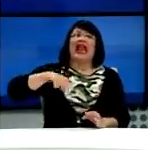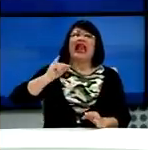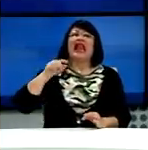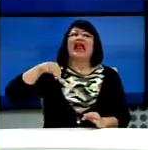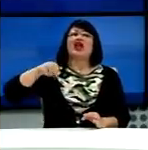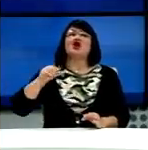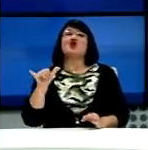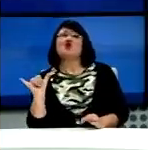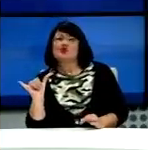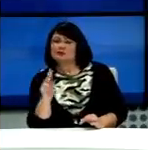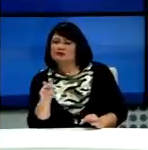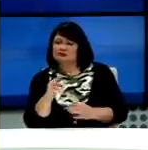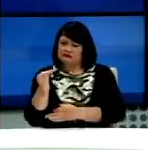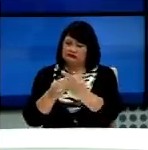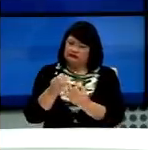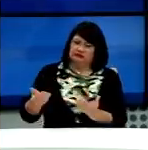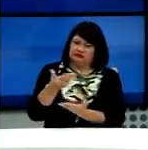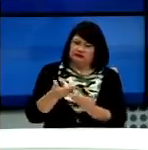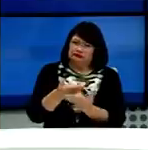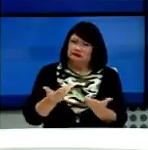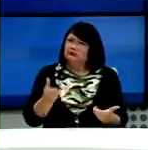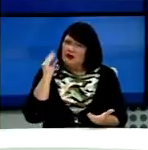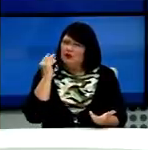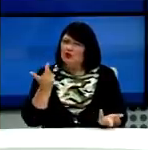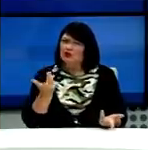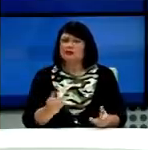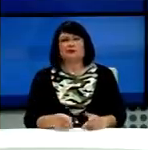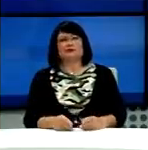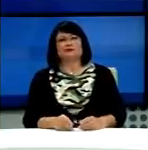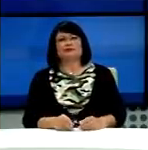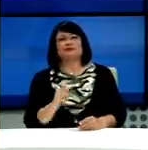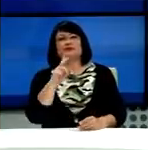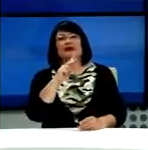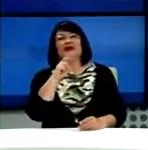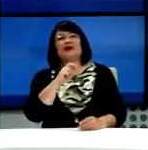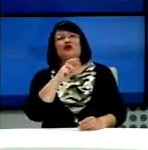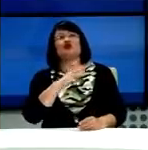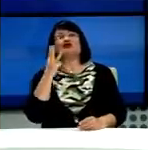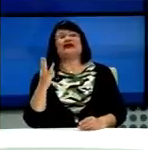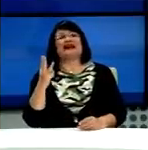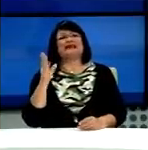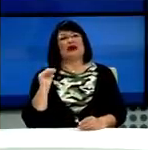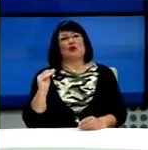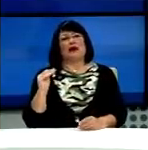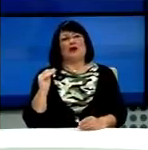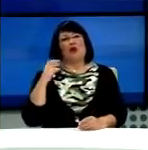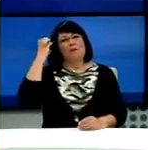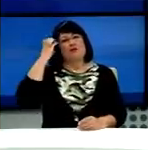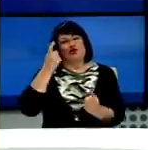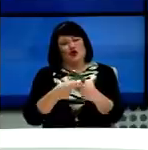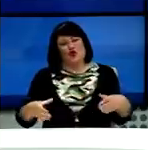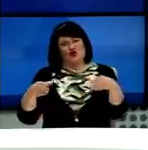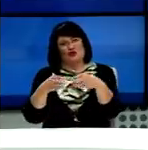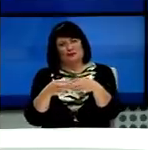του προτείνει αυτό που εμείς είχαμε πει από τις 23 Ιούλη στην Επιτροπή Μορφωτικών Υποθέσεων, όπου ο εκπρόσωπος